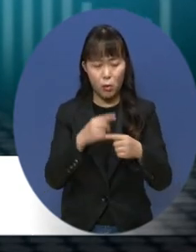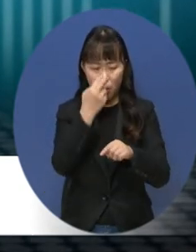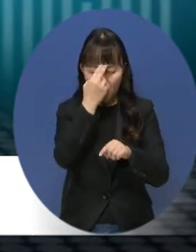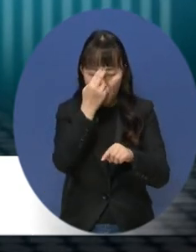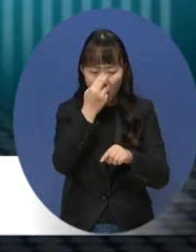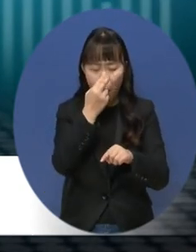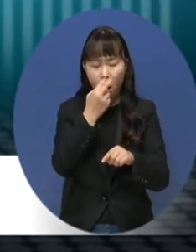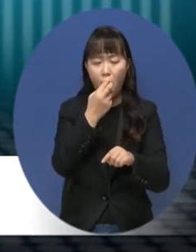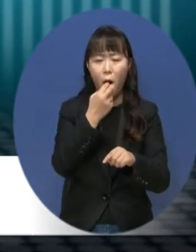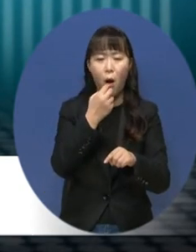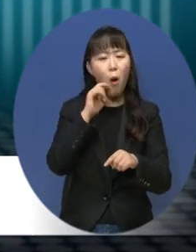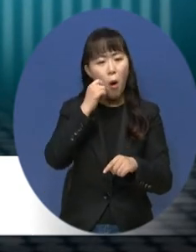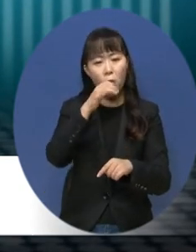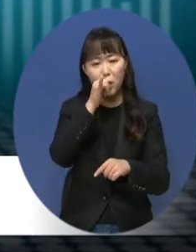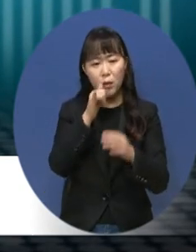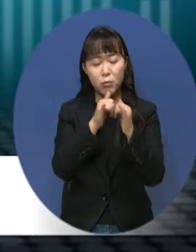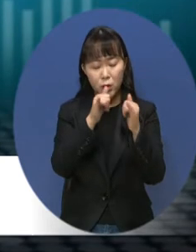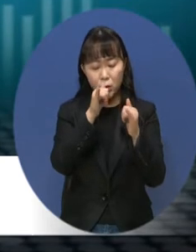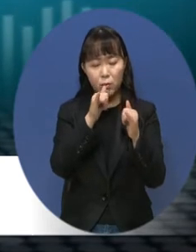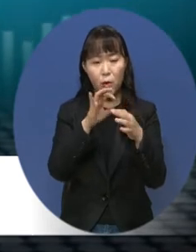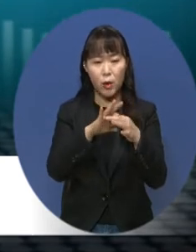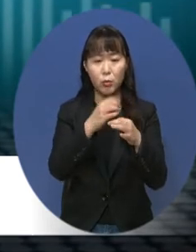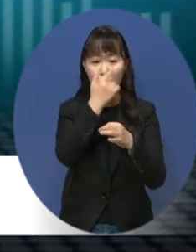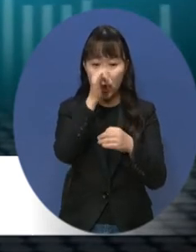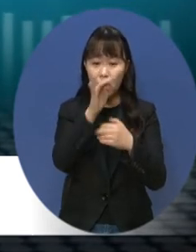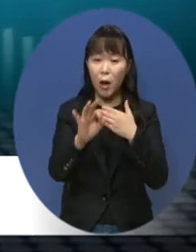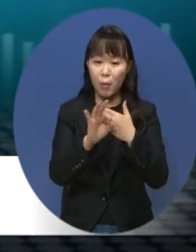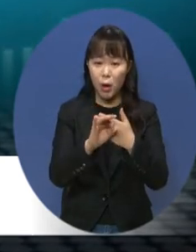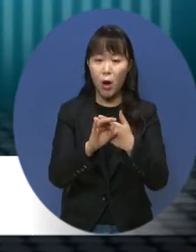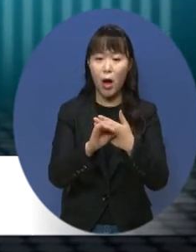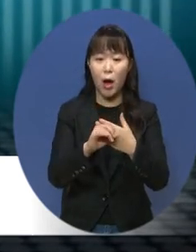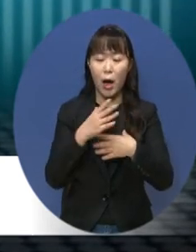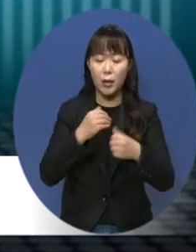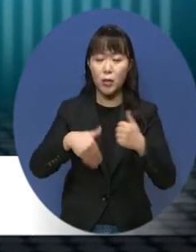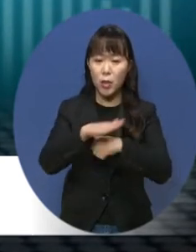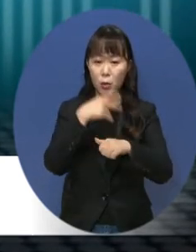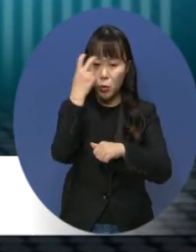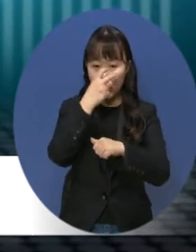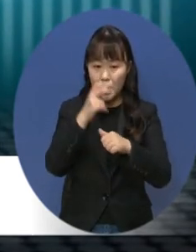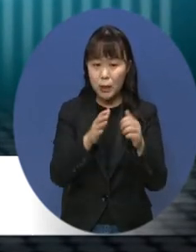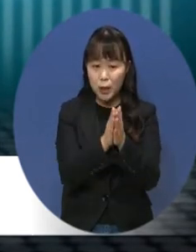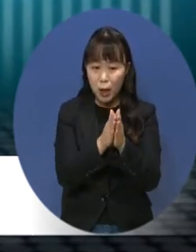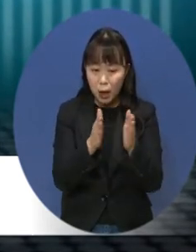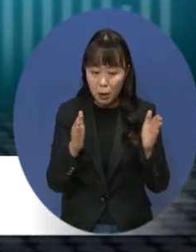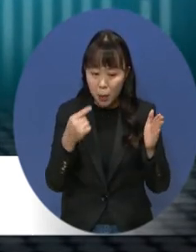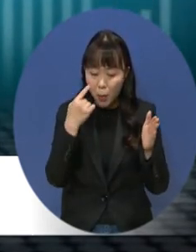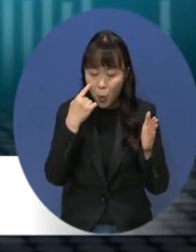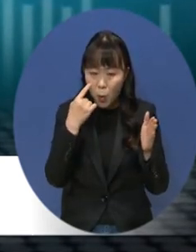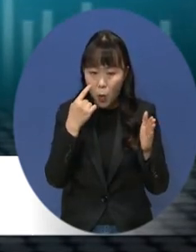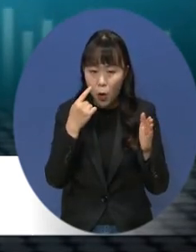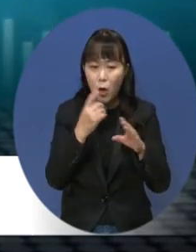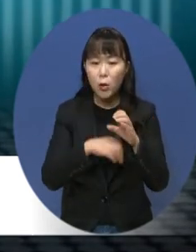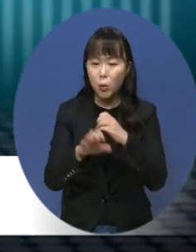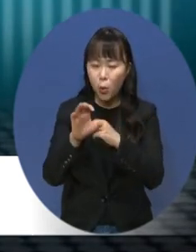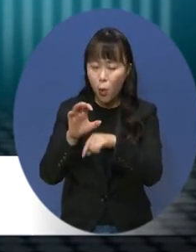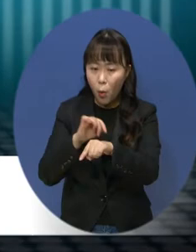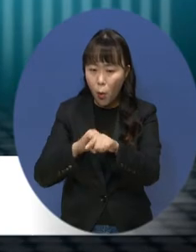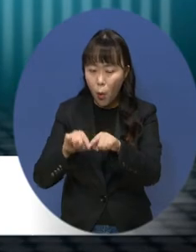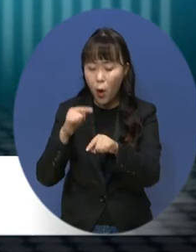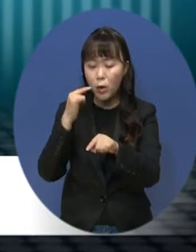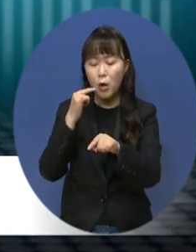교통약자 분들의 뭐 미흡한 부분이 있으면 그런 부분을 또 안전실태 조사를 실시해서 연장 선상에서 또 조사를